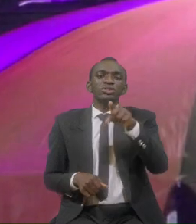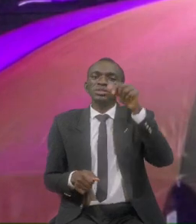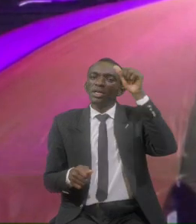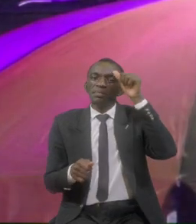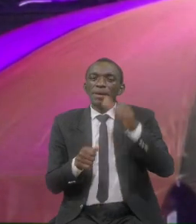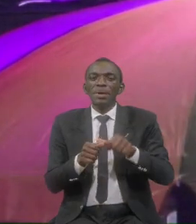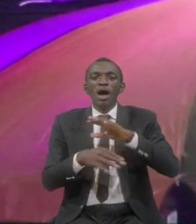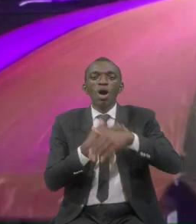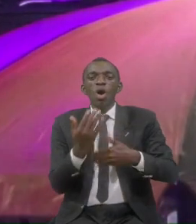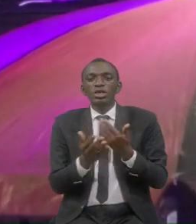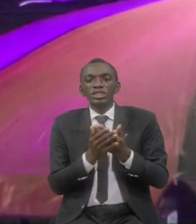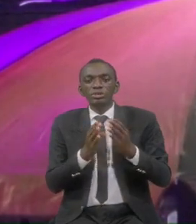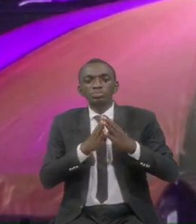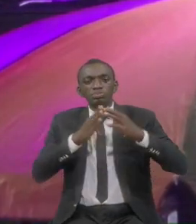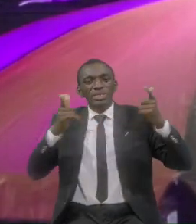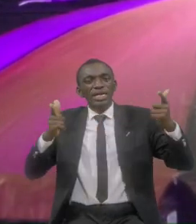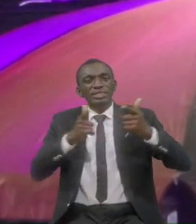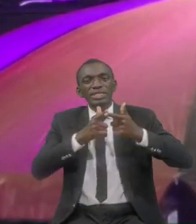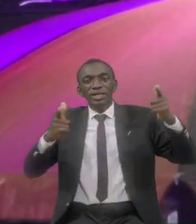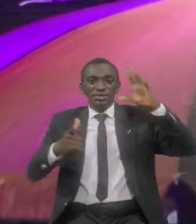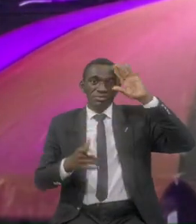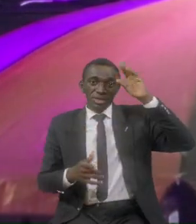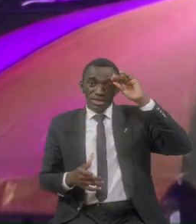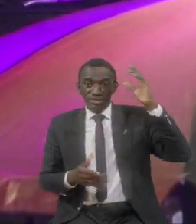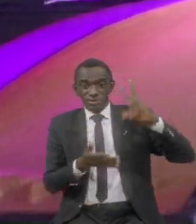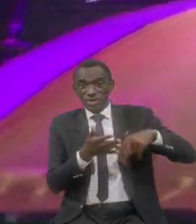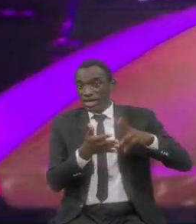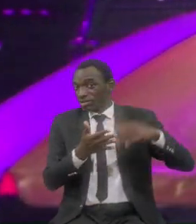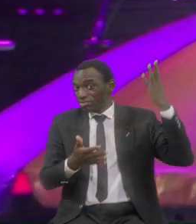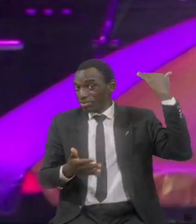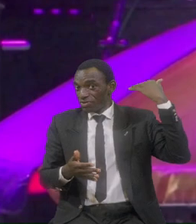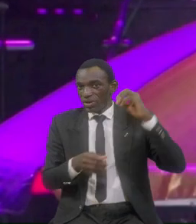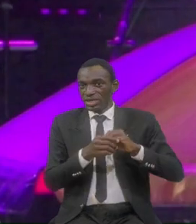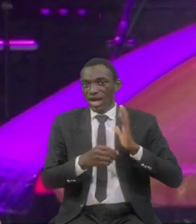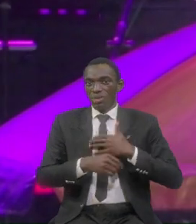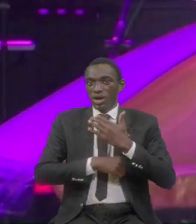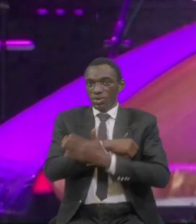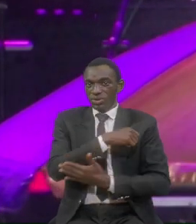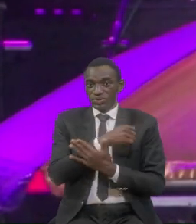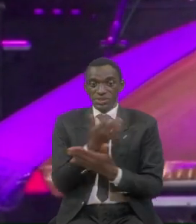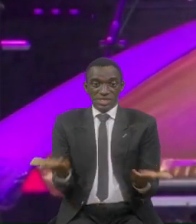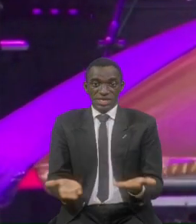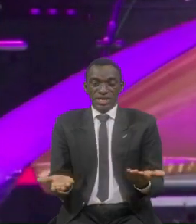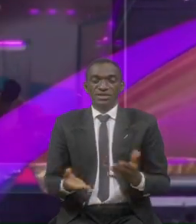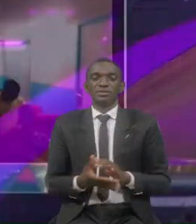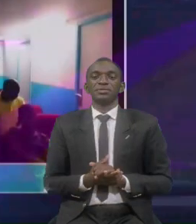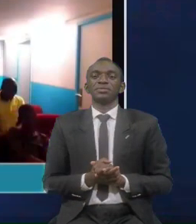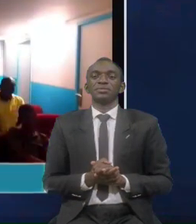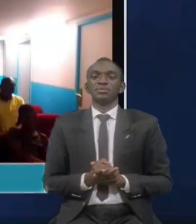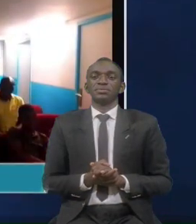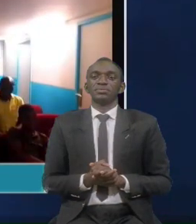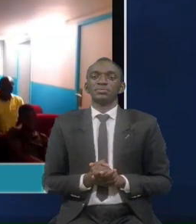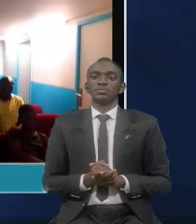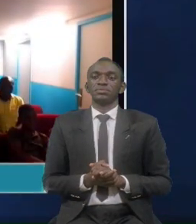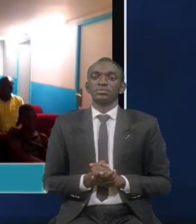men we read about in our nation here? Kung imong tan-aon ang mga banggitan nga mga